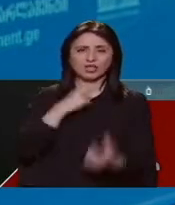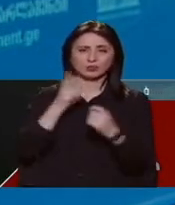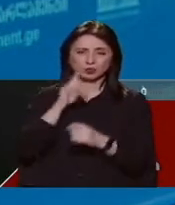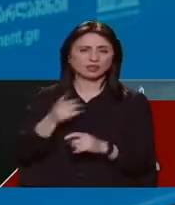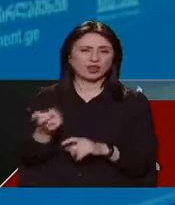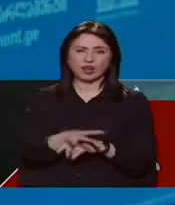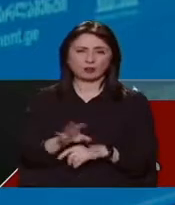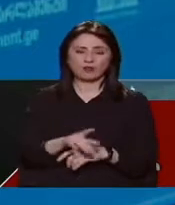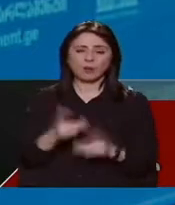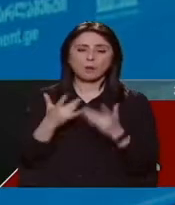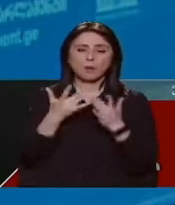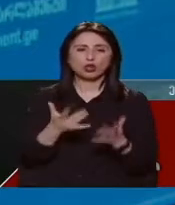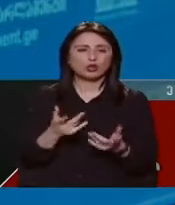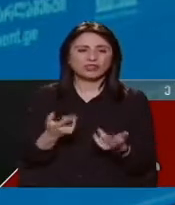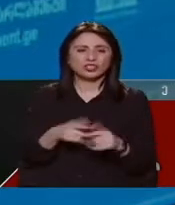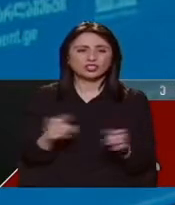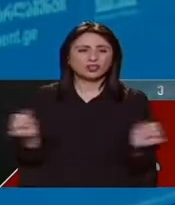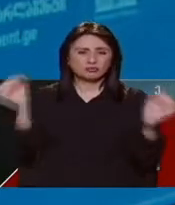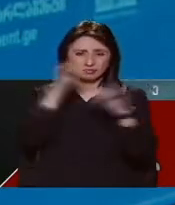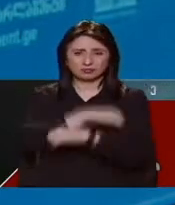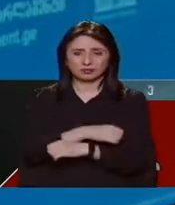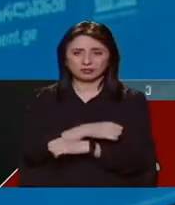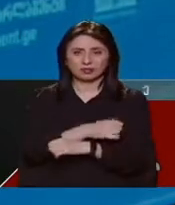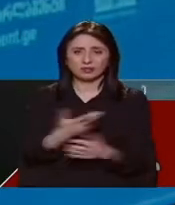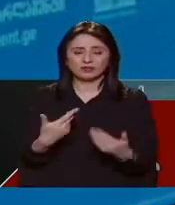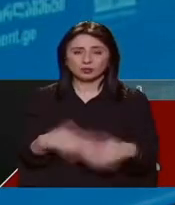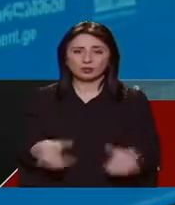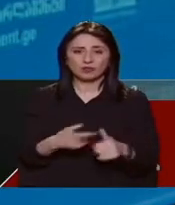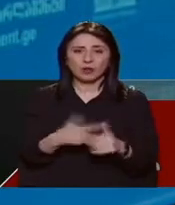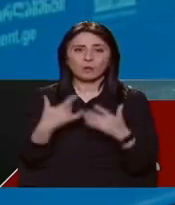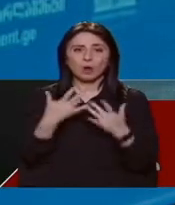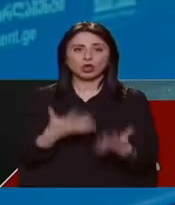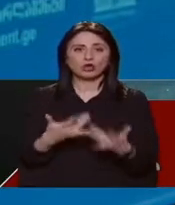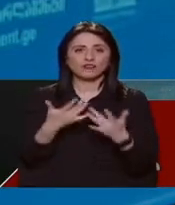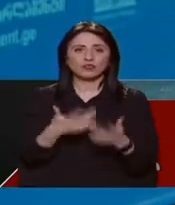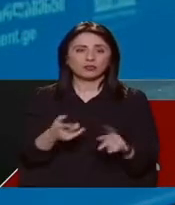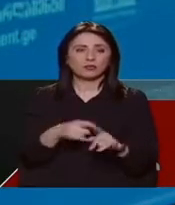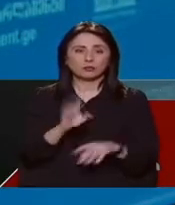მთელი ეს მოთხოვნაც რაღაცნაირ ელფერს იძენს, ისეც თითქოს ეს არის მოთხოვნა